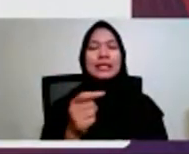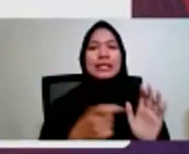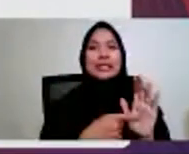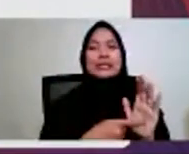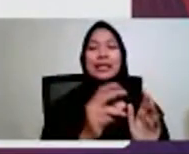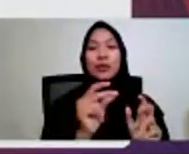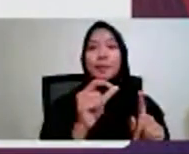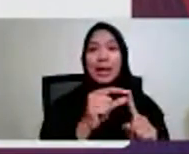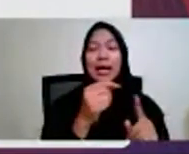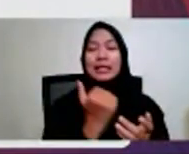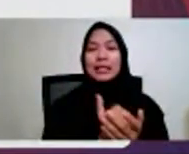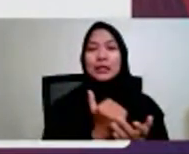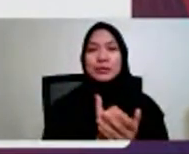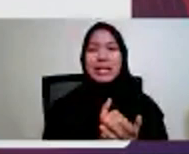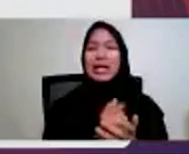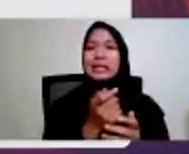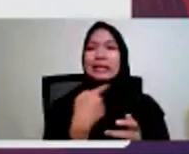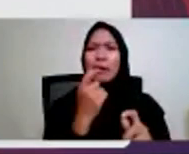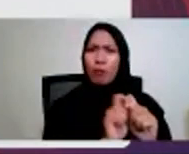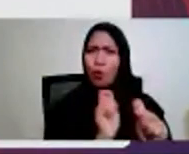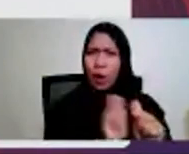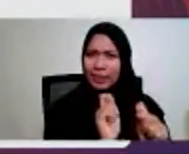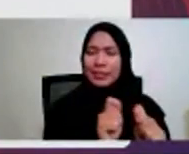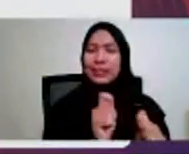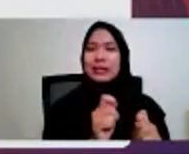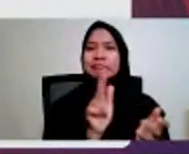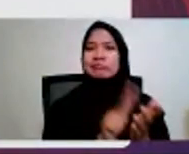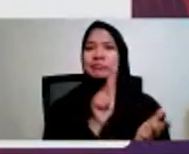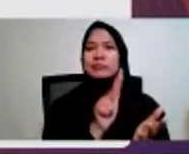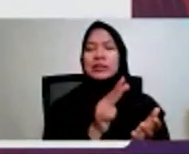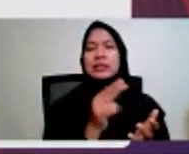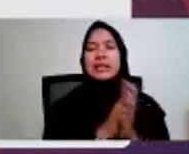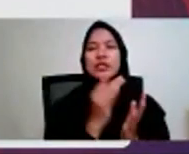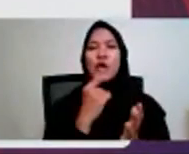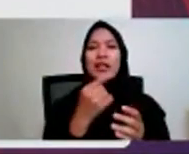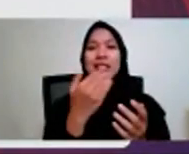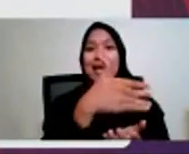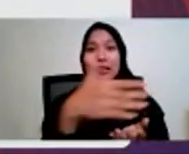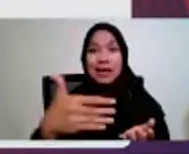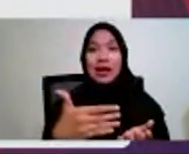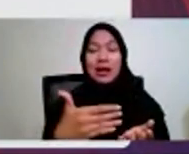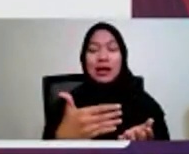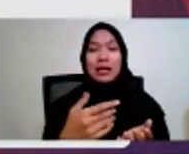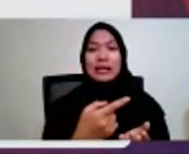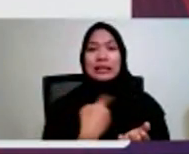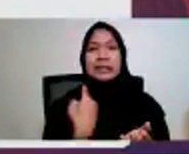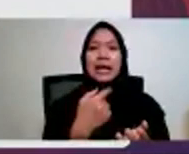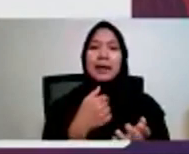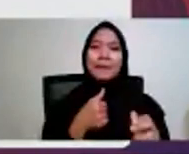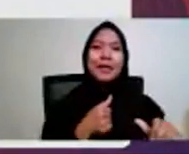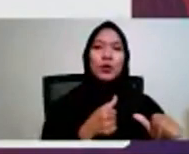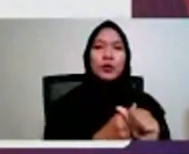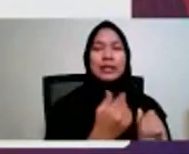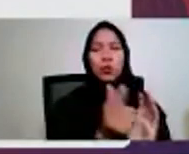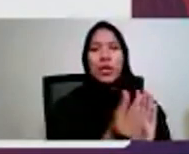rupiah tentu saja kita akan terbitkan dan tuh saja mengenai data kami akan tunduk kepada